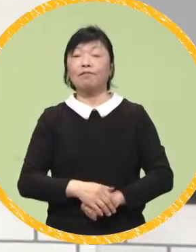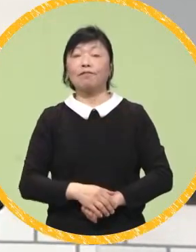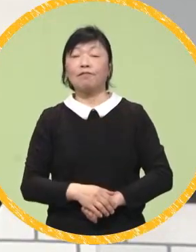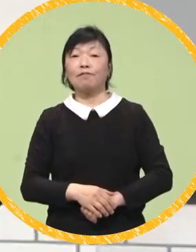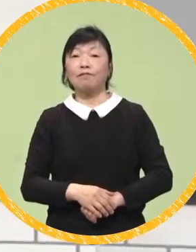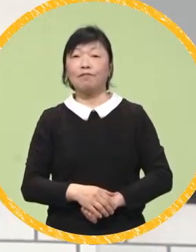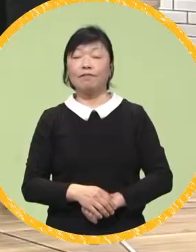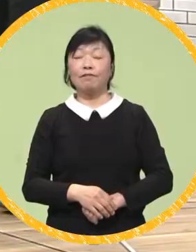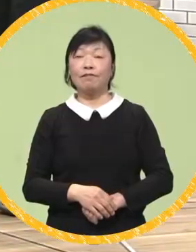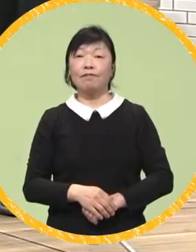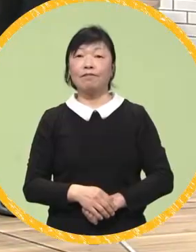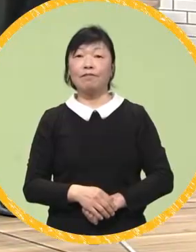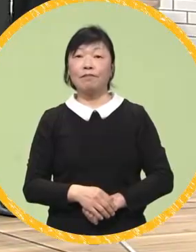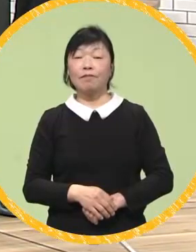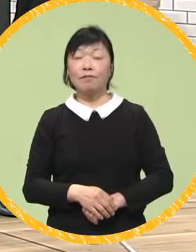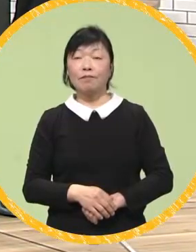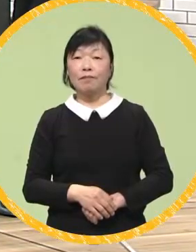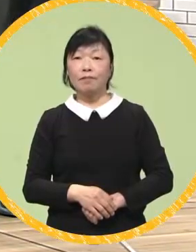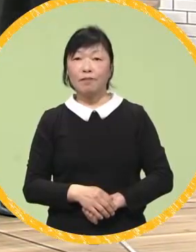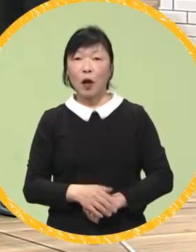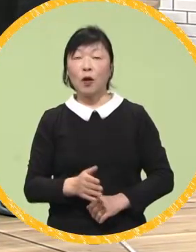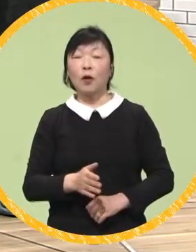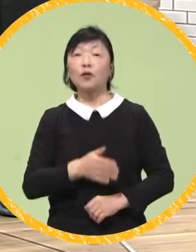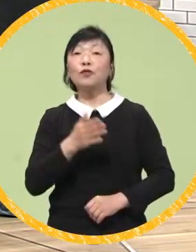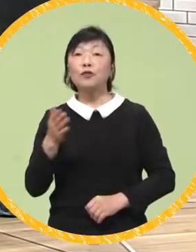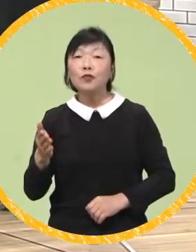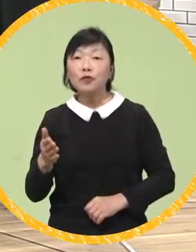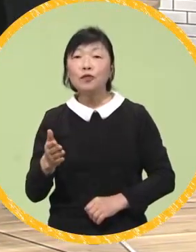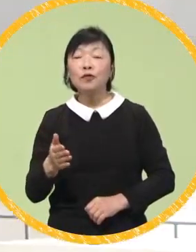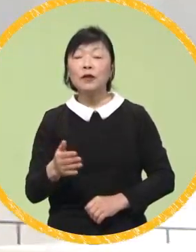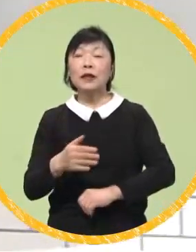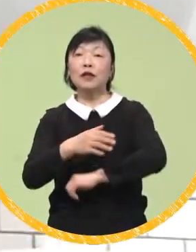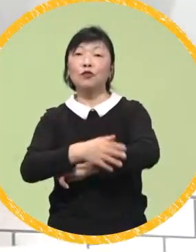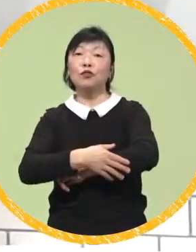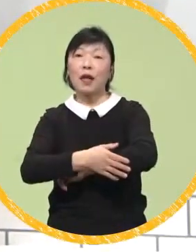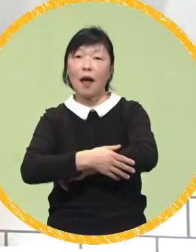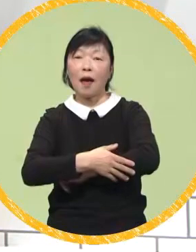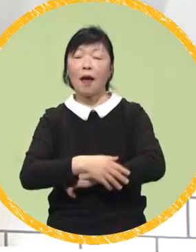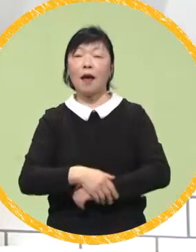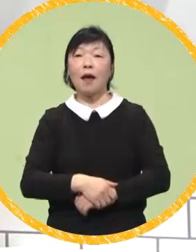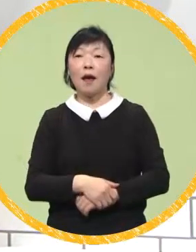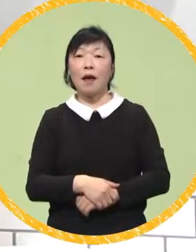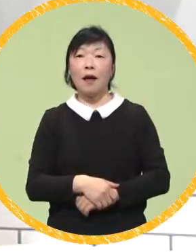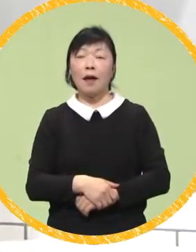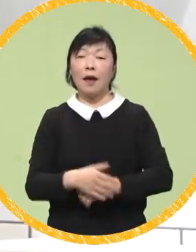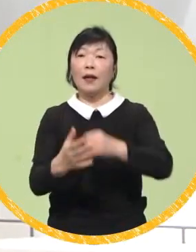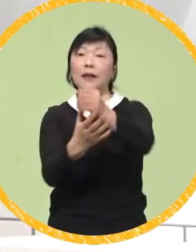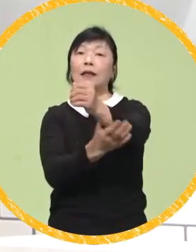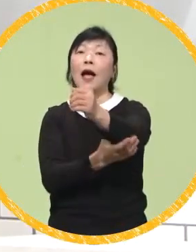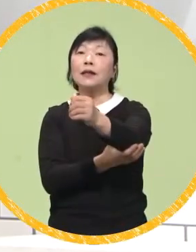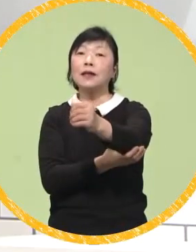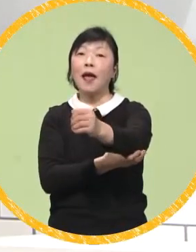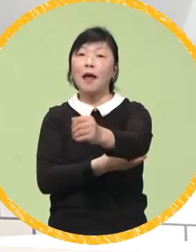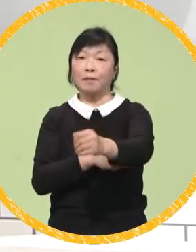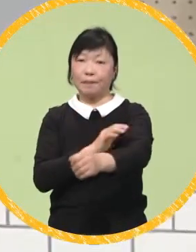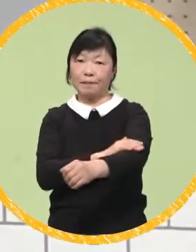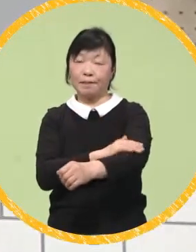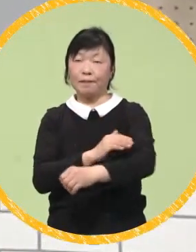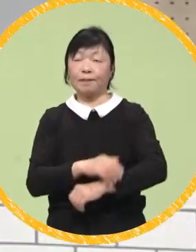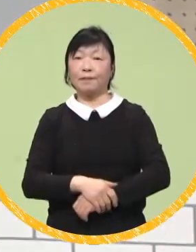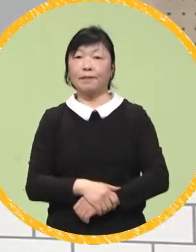あっち止めました次にですね腕あってあげるのガードですねはいこれで左手にここに